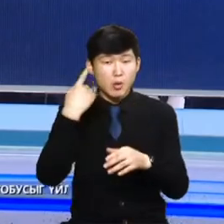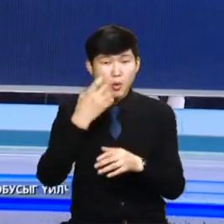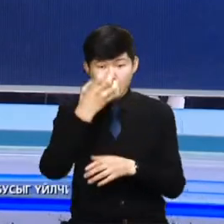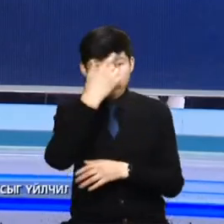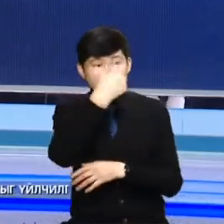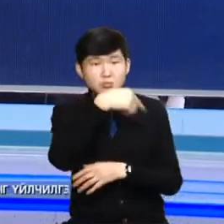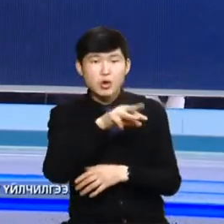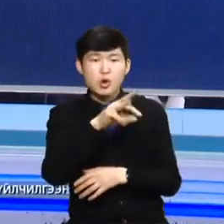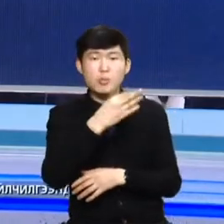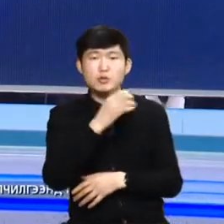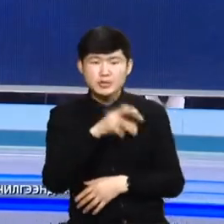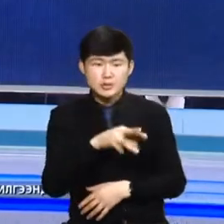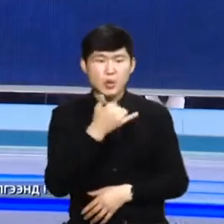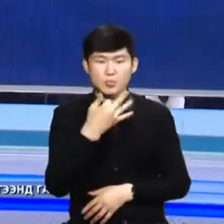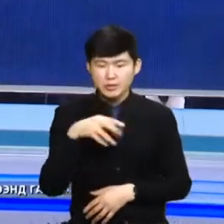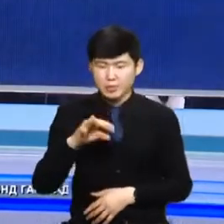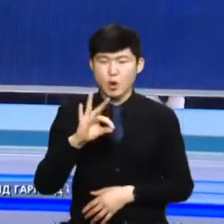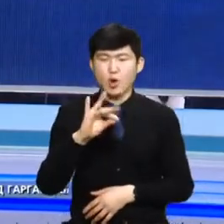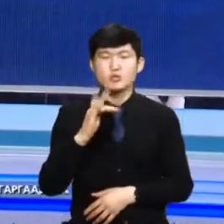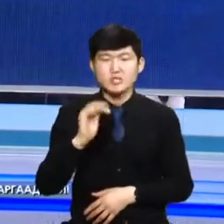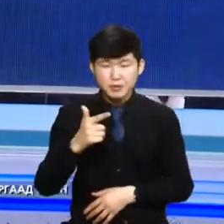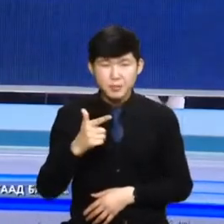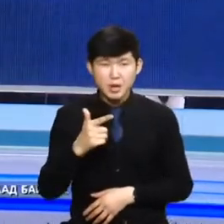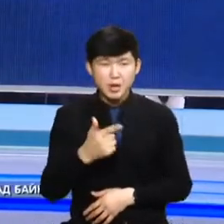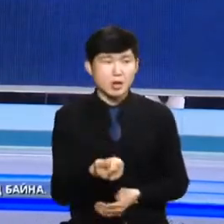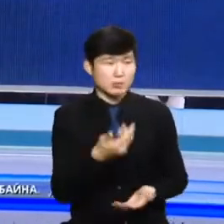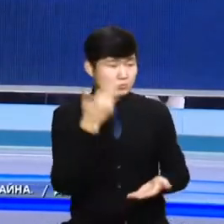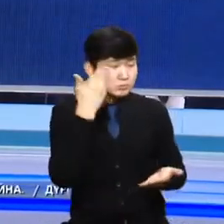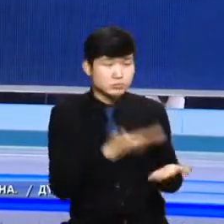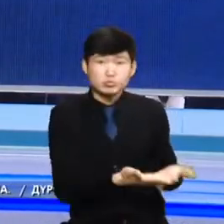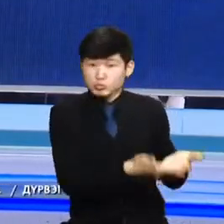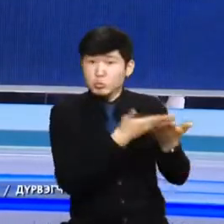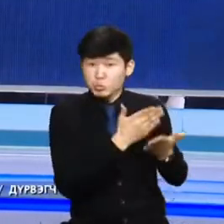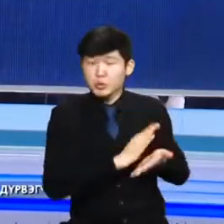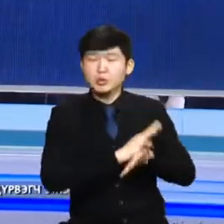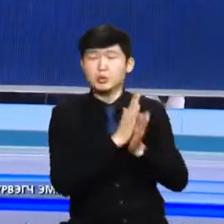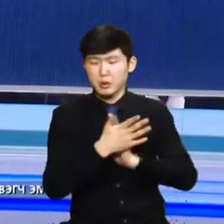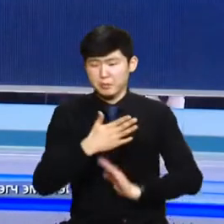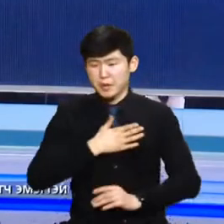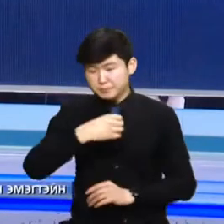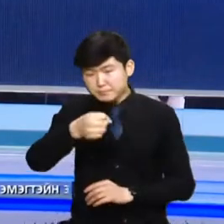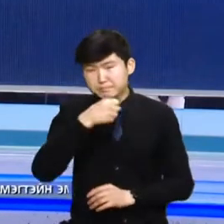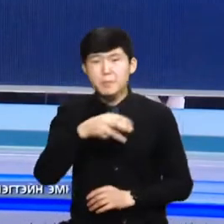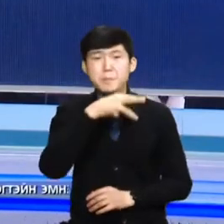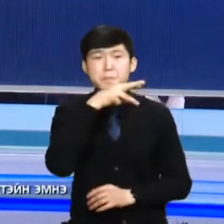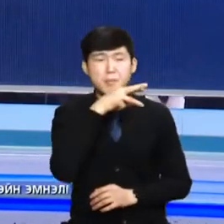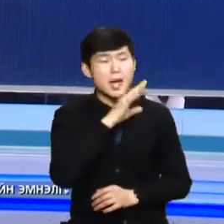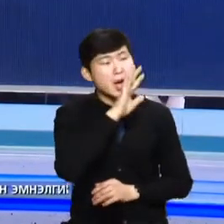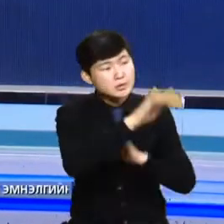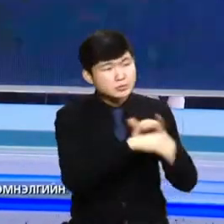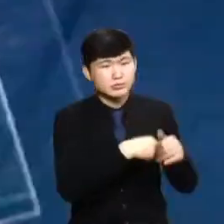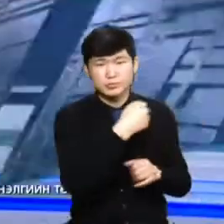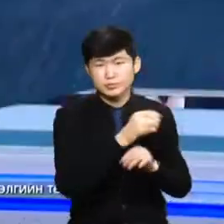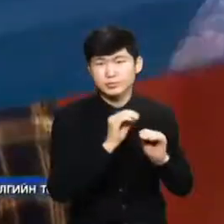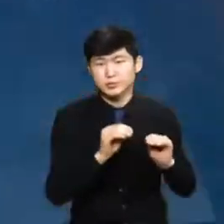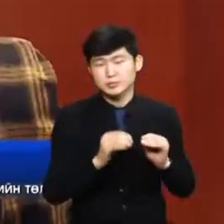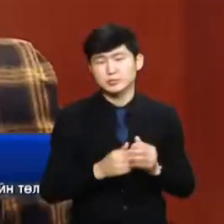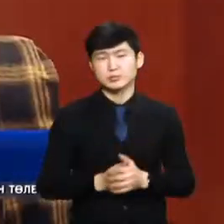улсын гишүүн мөнх цэцэг ундрам оюун чим гишүүн өргөнүүлээд байгаа. За энэ сэдвийн хүрээнд манай сэтгүүлч мэдээллийг тодруулан